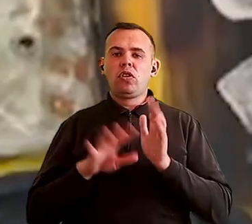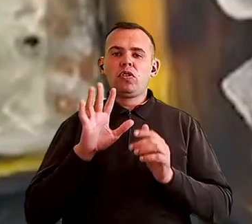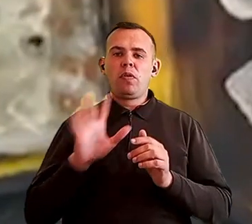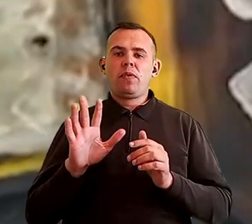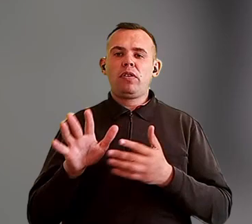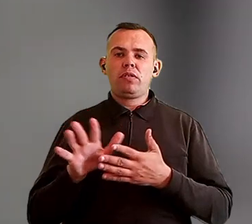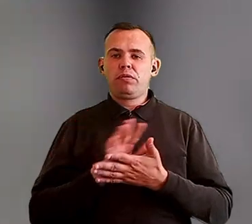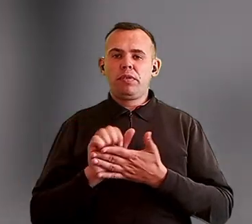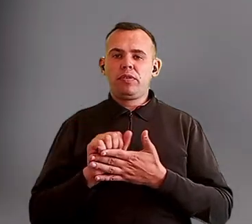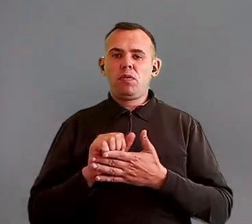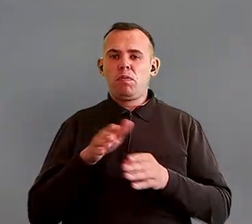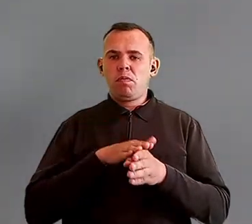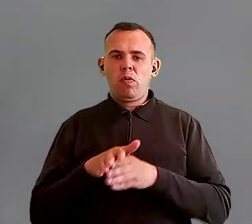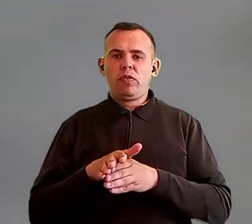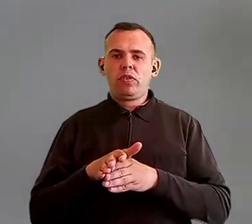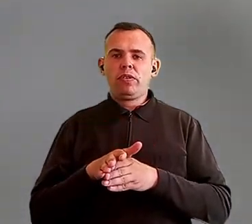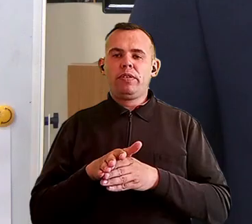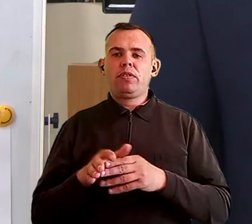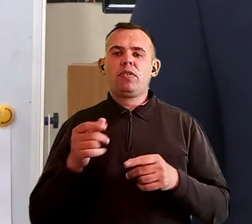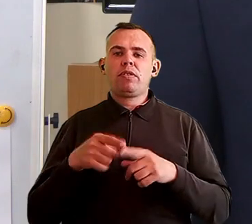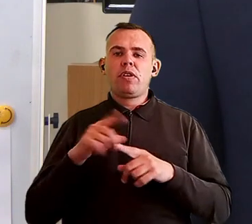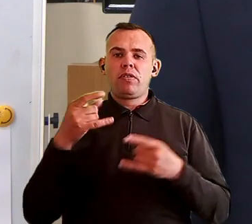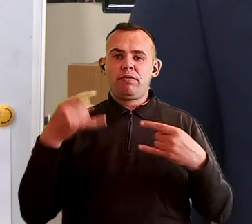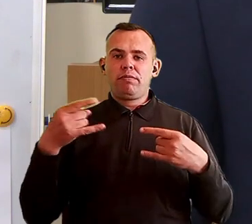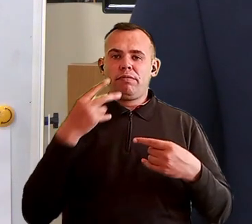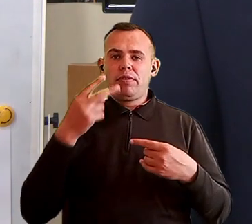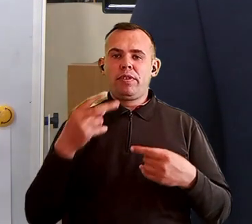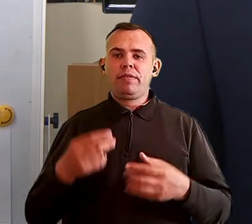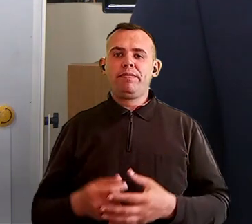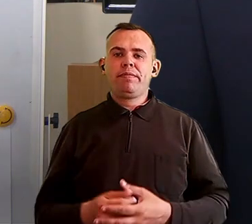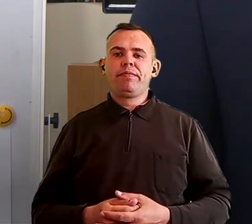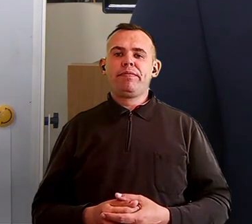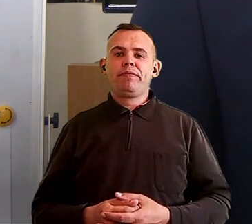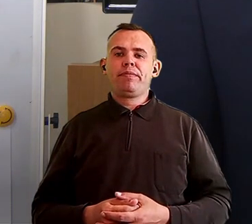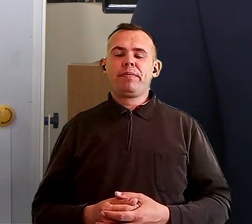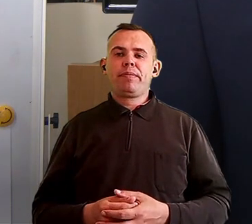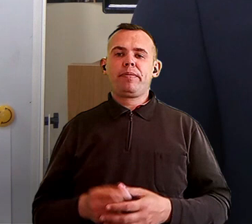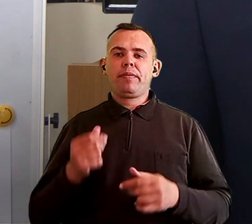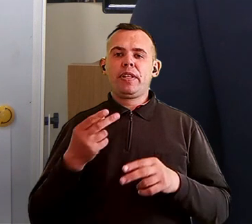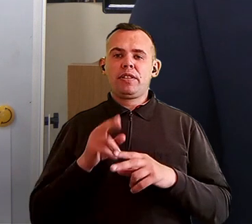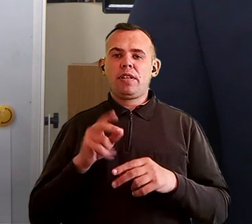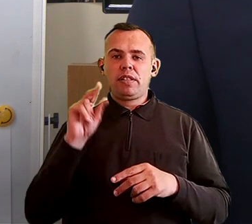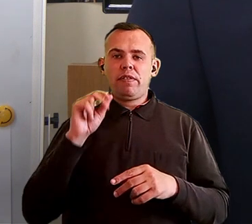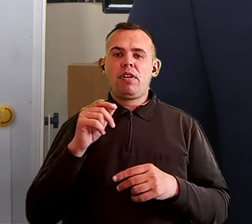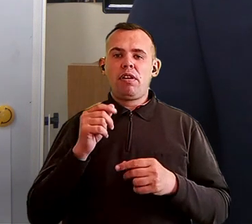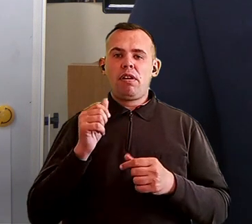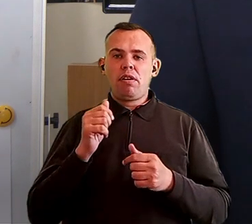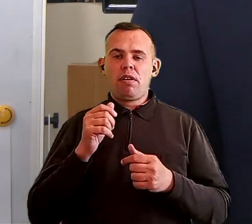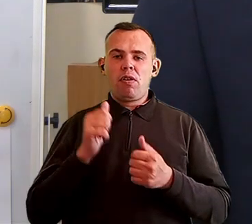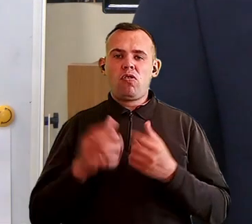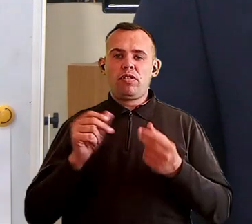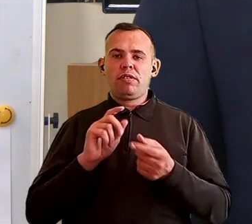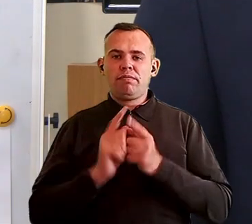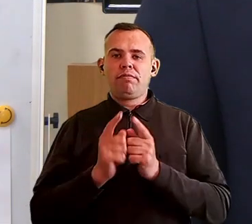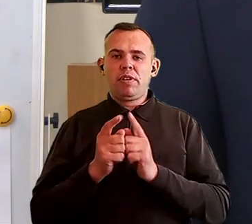повністю. Ці кадри ви зараз бачите на екрані. Ця цифра, на жаль, кожен день змінюється. І кожен день ми бачимо збільшення